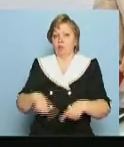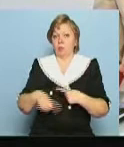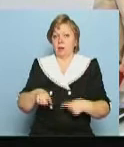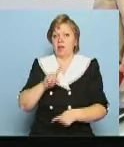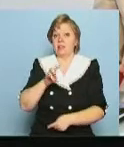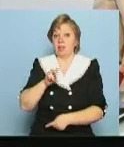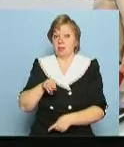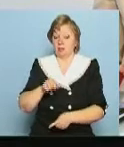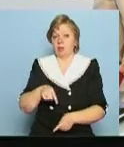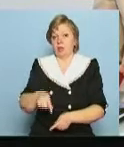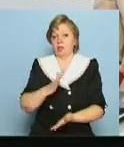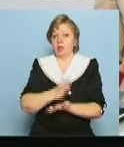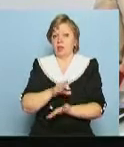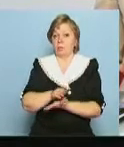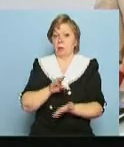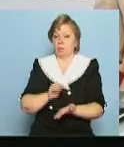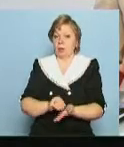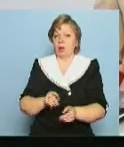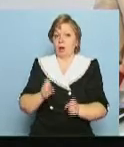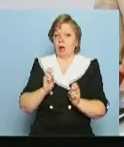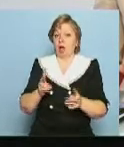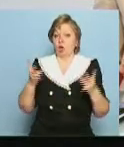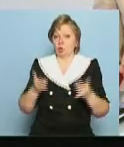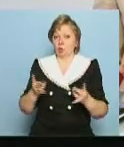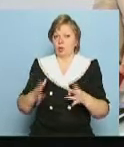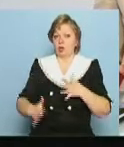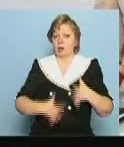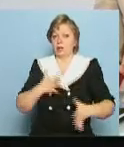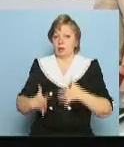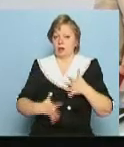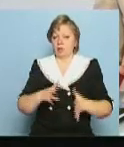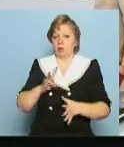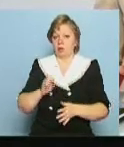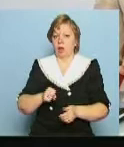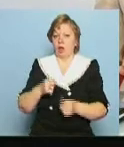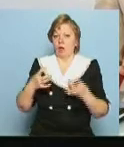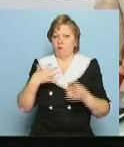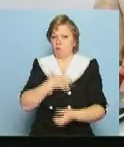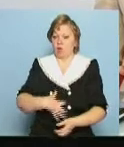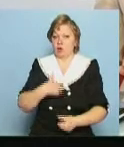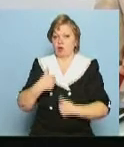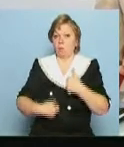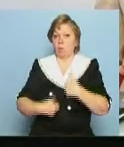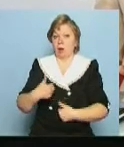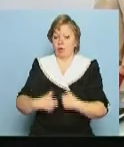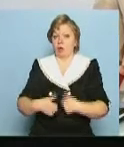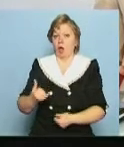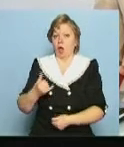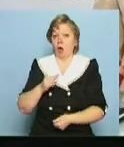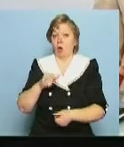есть пример того, считает Александр Волков, как нужно настраиваться на решающие матчи. А их у наших спортсменов осталось